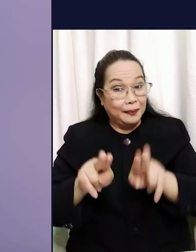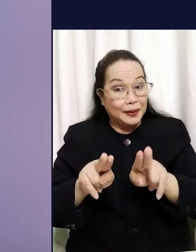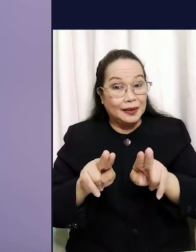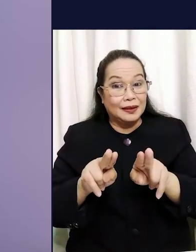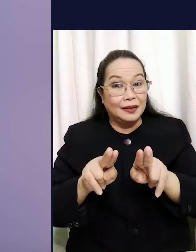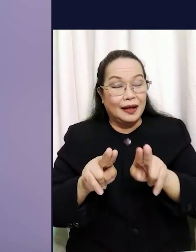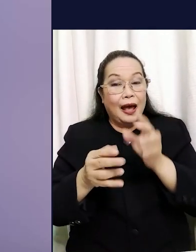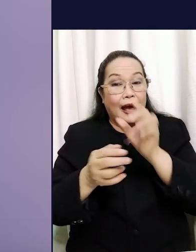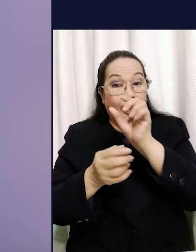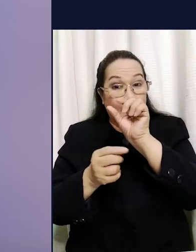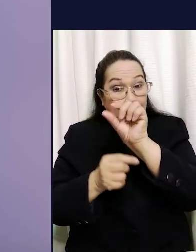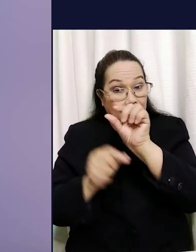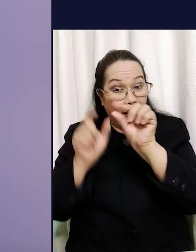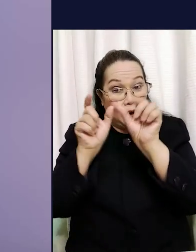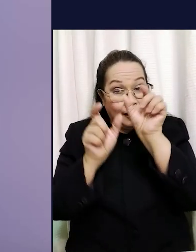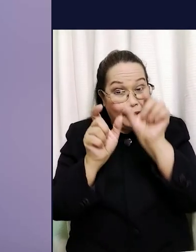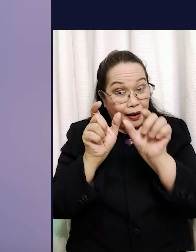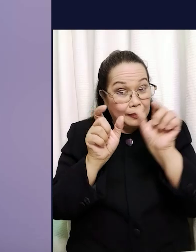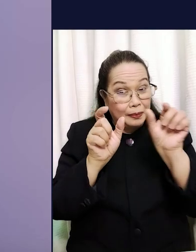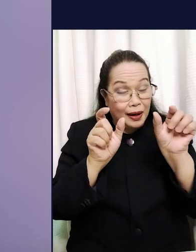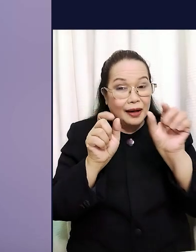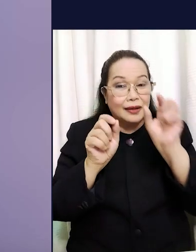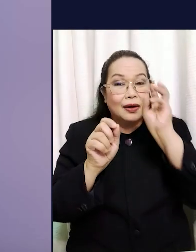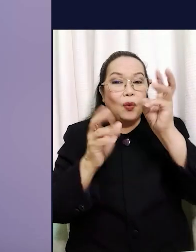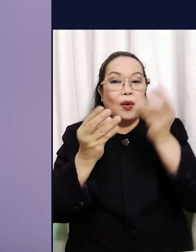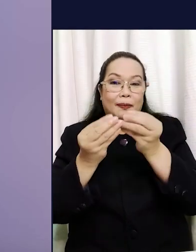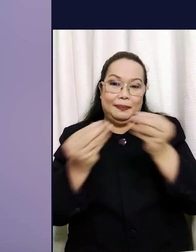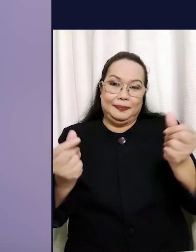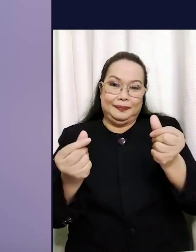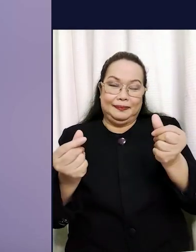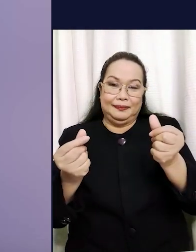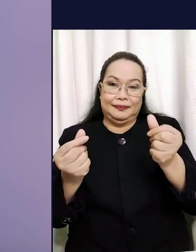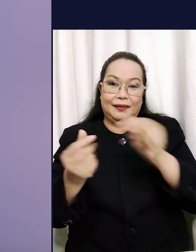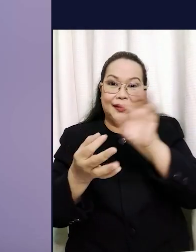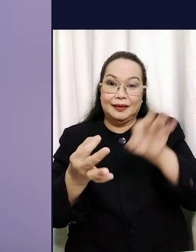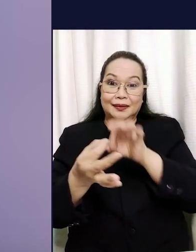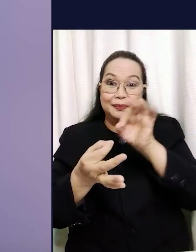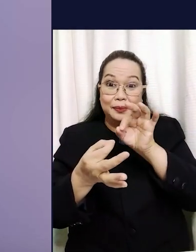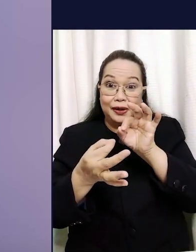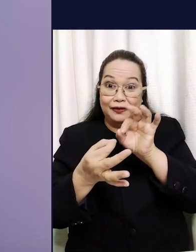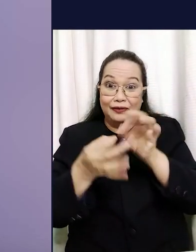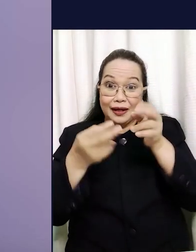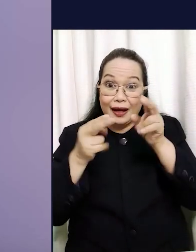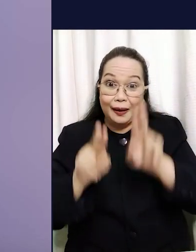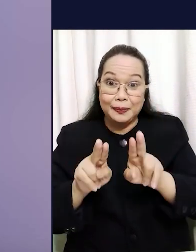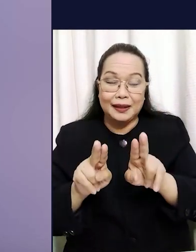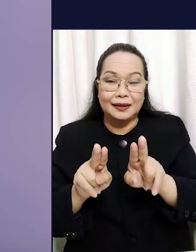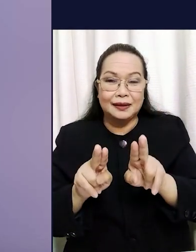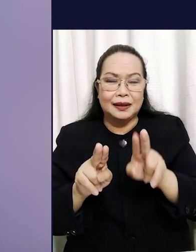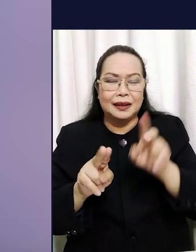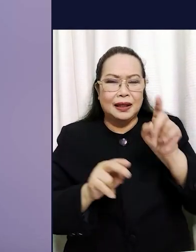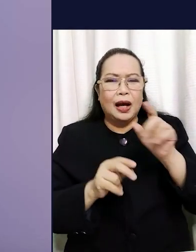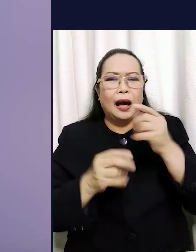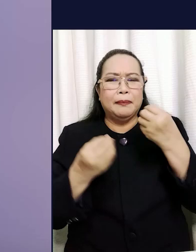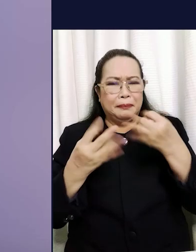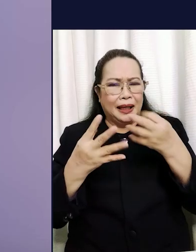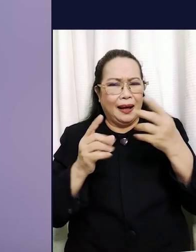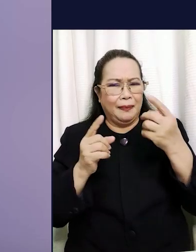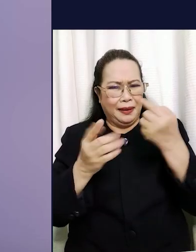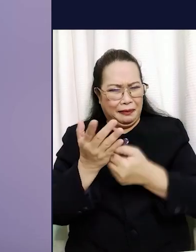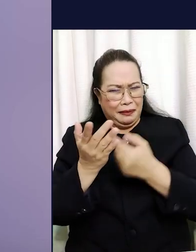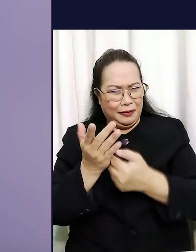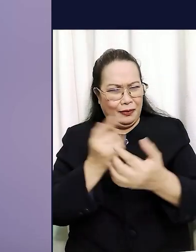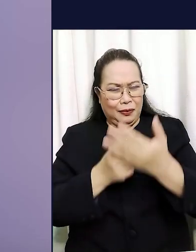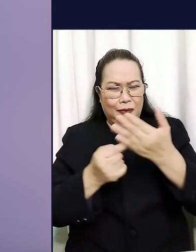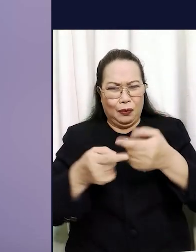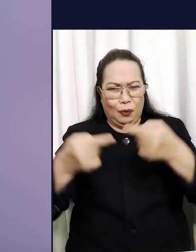the partial will pass away. Alam nyo, medyo mabigat po yung salitang perfect comes dito eh. Ito